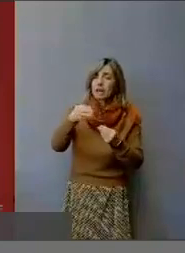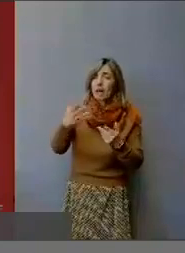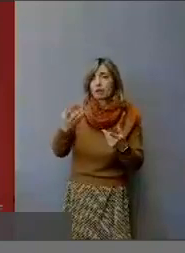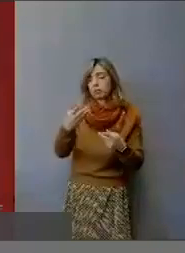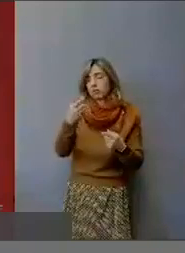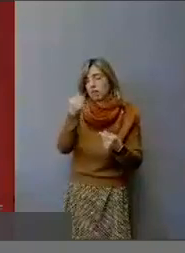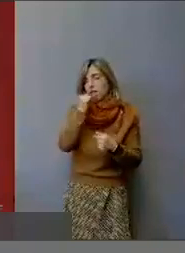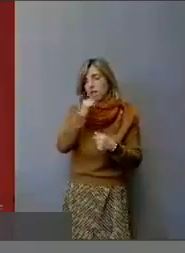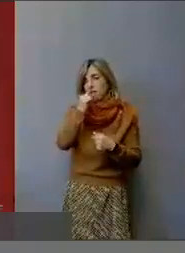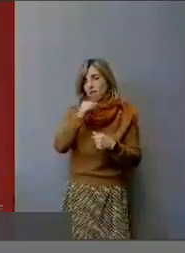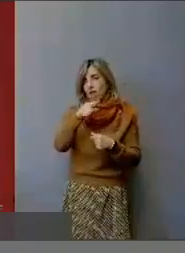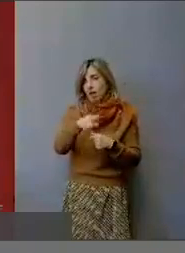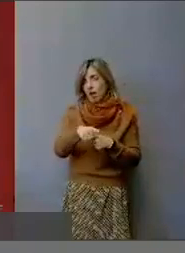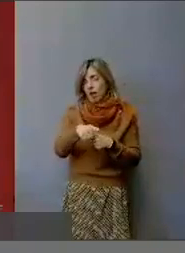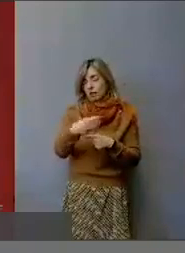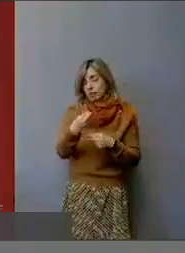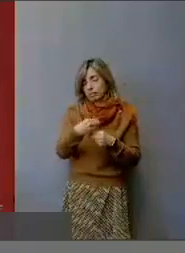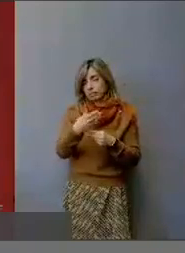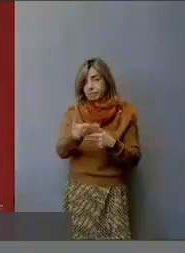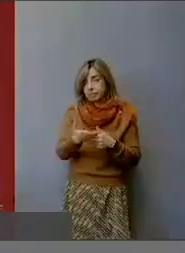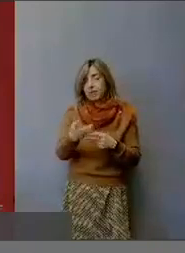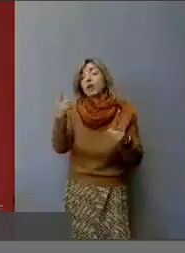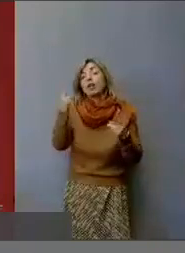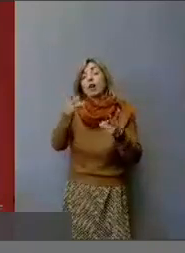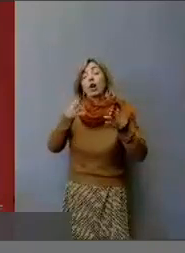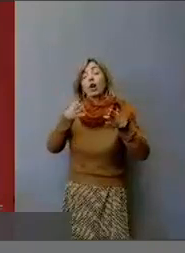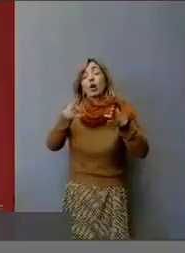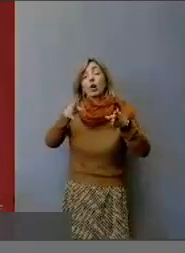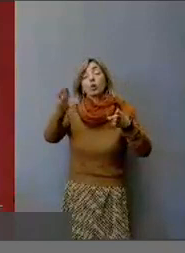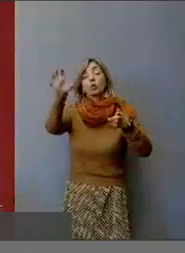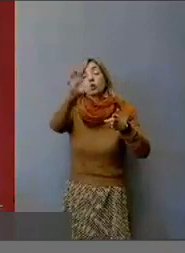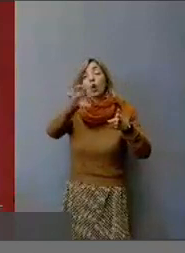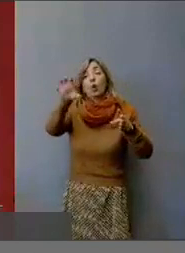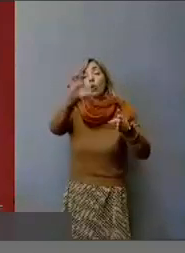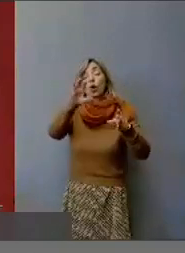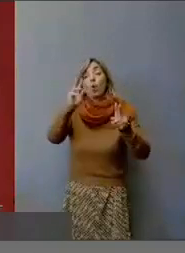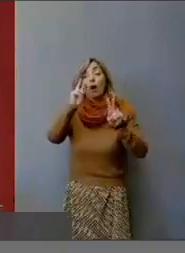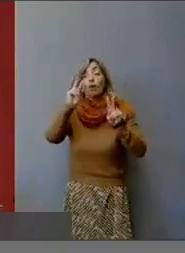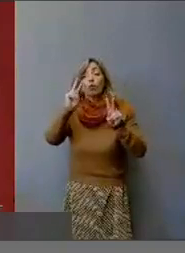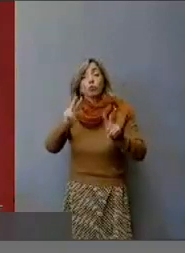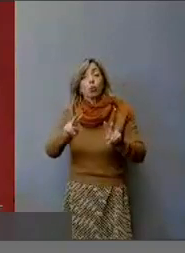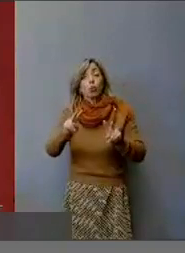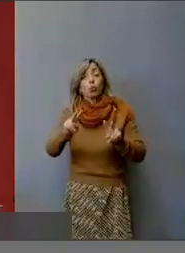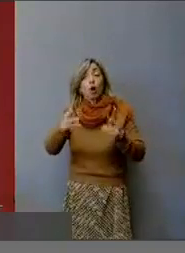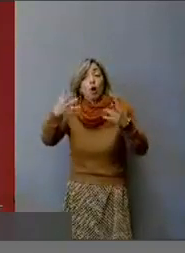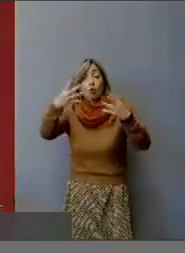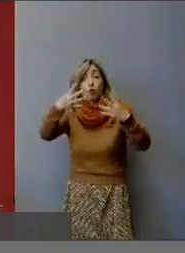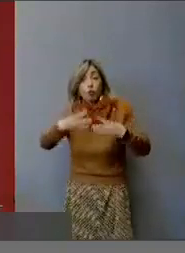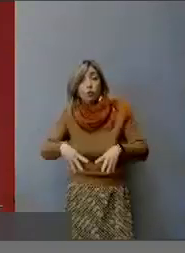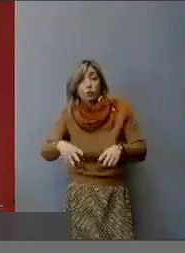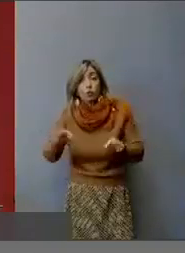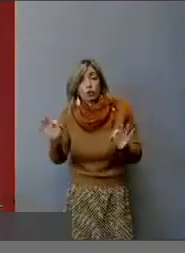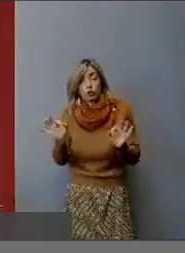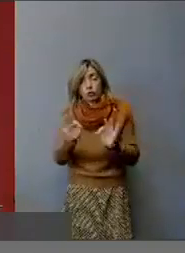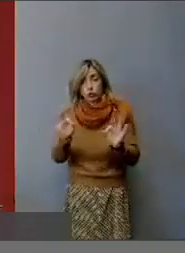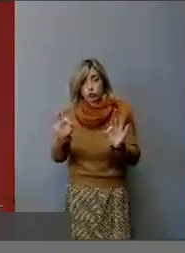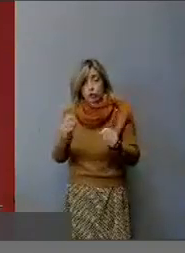ovviamente il tutto in consiglio ropa non è assolutamente ancora attivo anzi è in fase di installazione